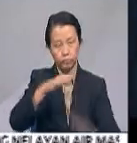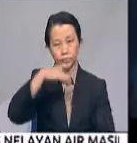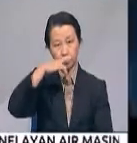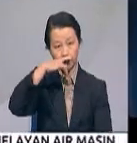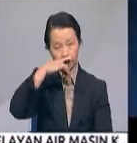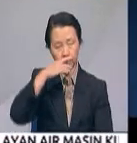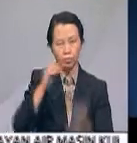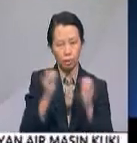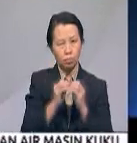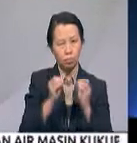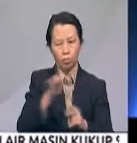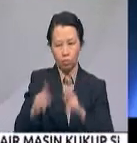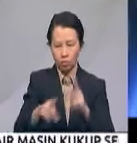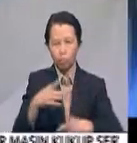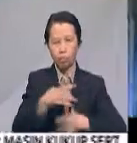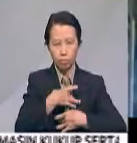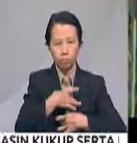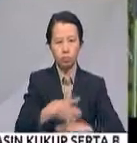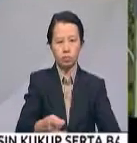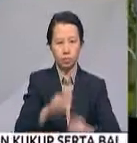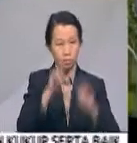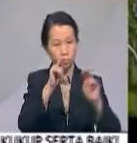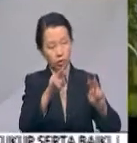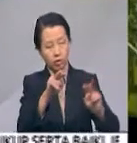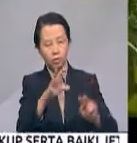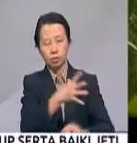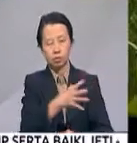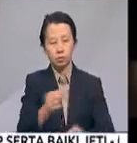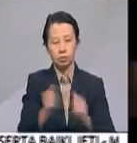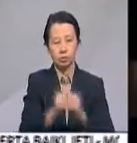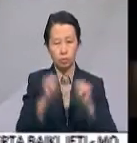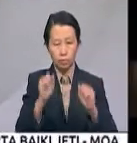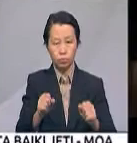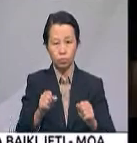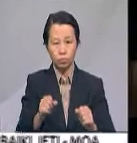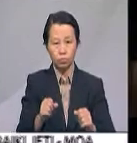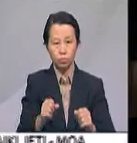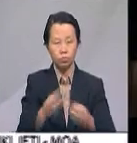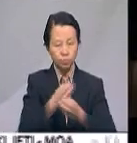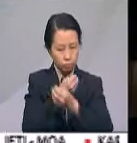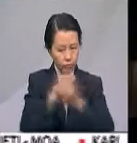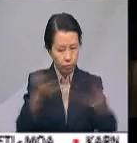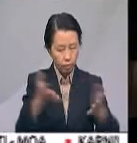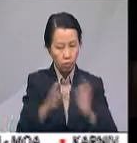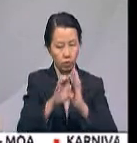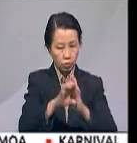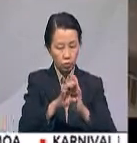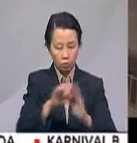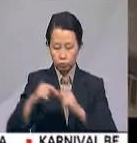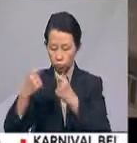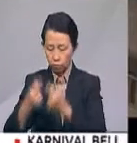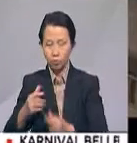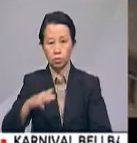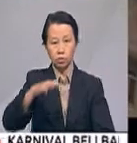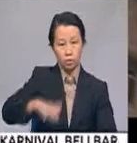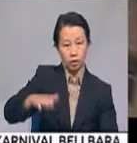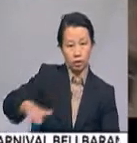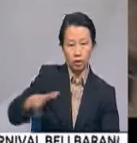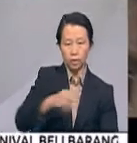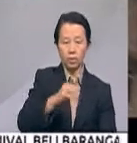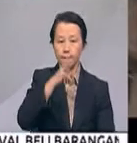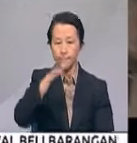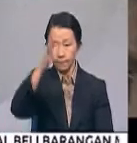kini semakin diminati oleh masyarakat. Selain ringan, ia mampu memberi mesej dan teladan kepada golongan kanak-kanak dan ibu